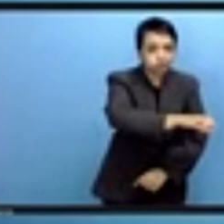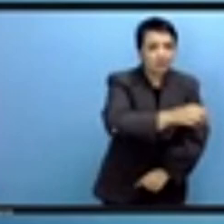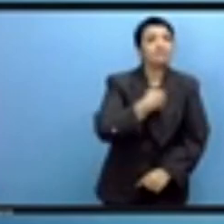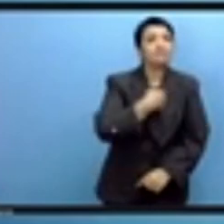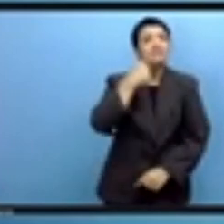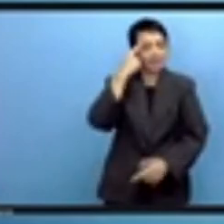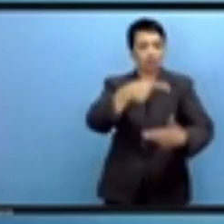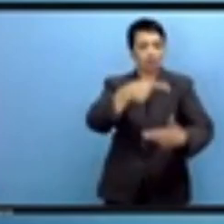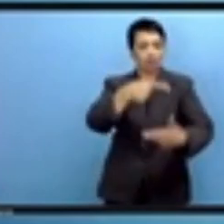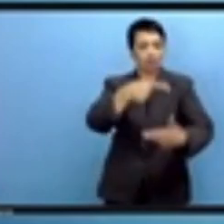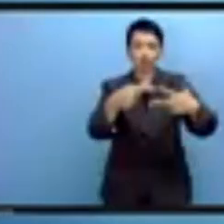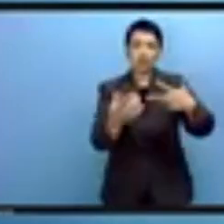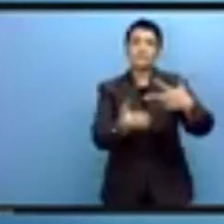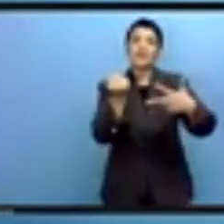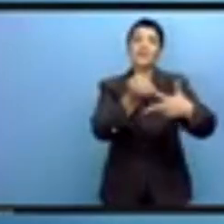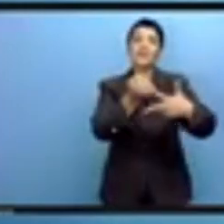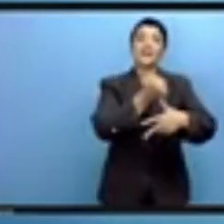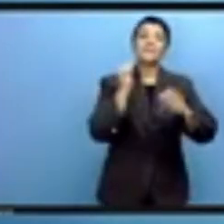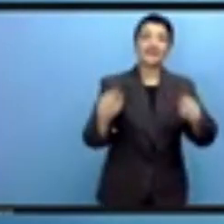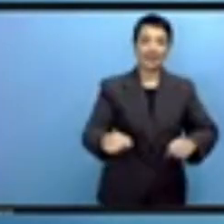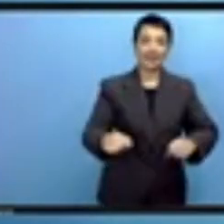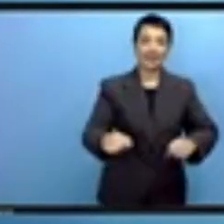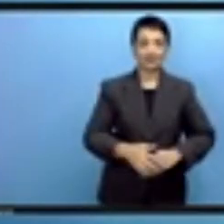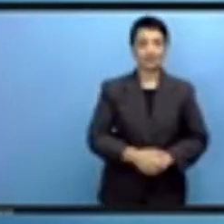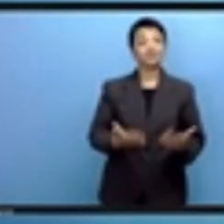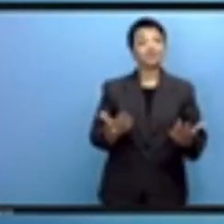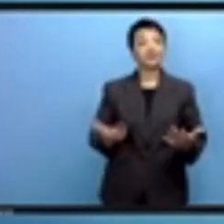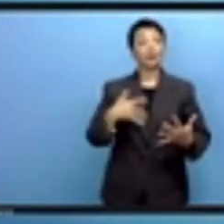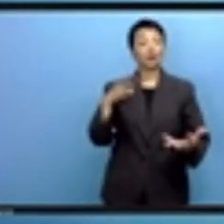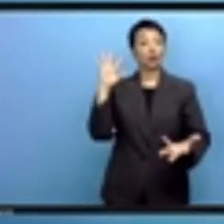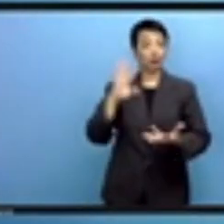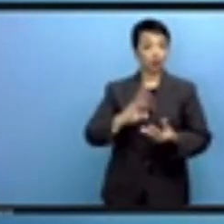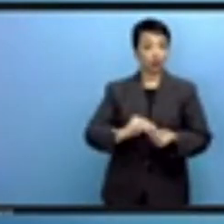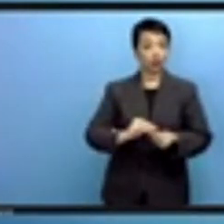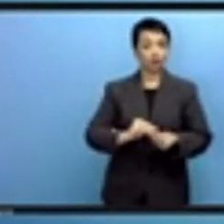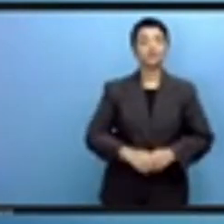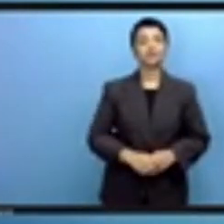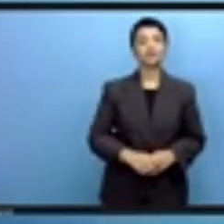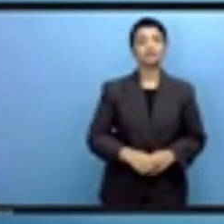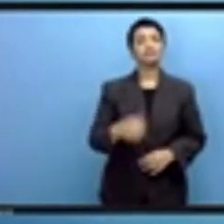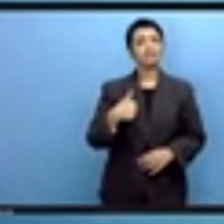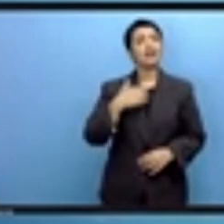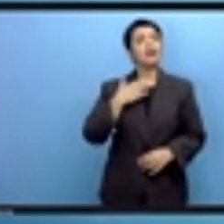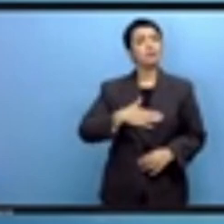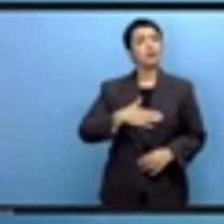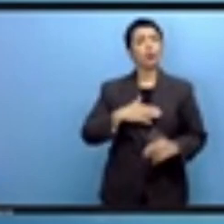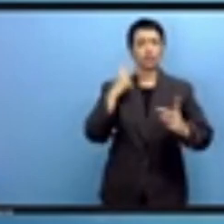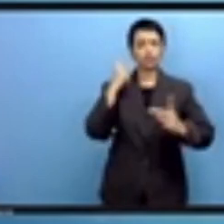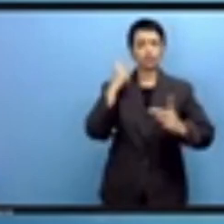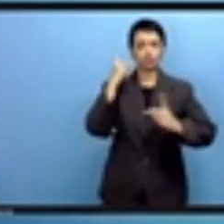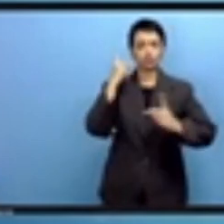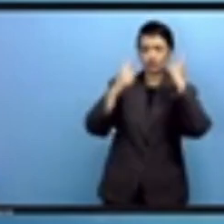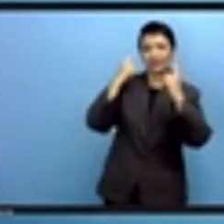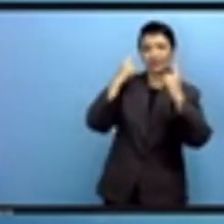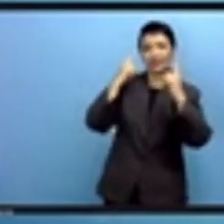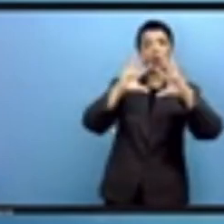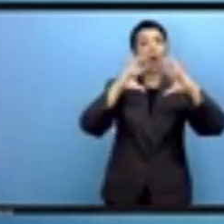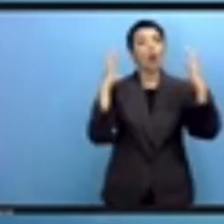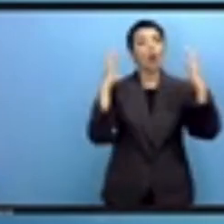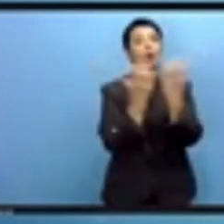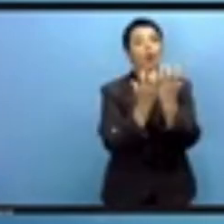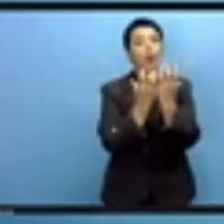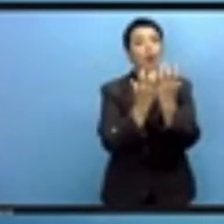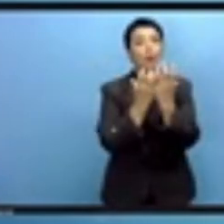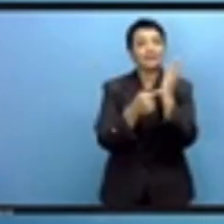及指南和政策方案的分享，还有能力培养建设。最后呢，我想